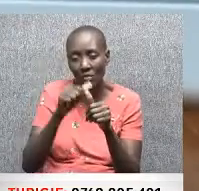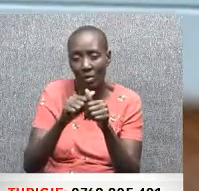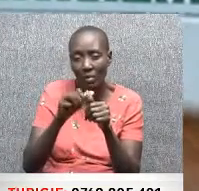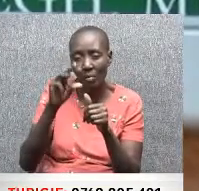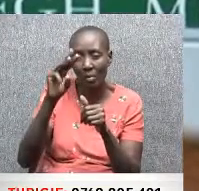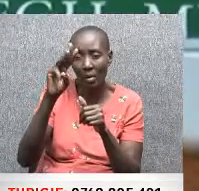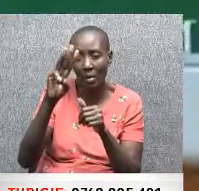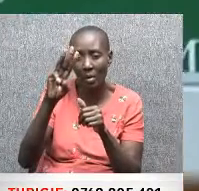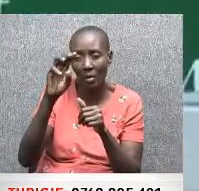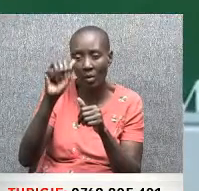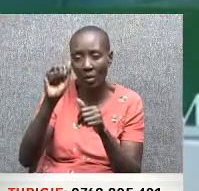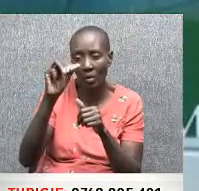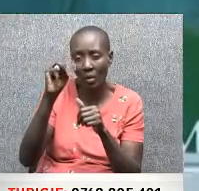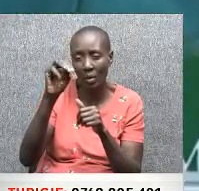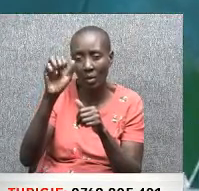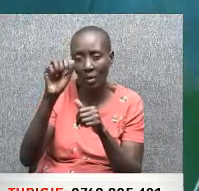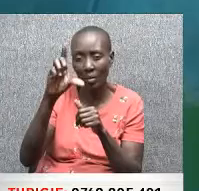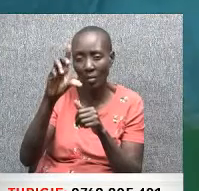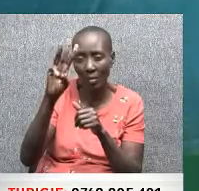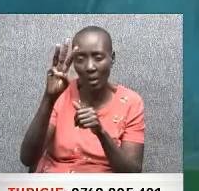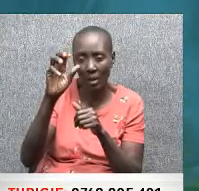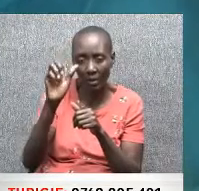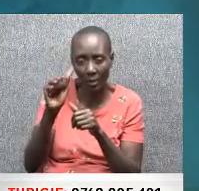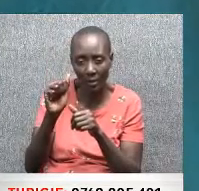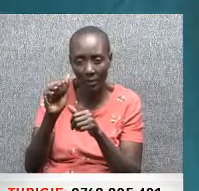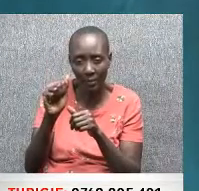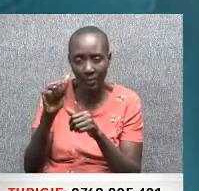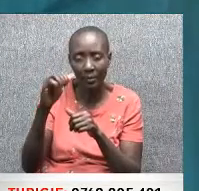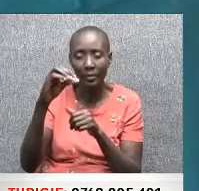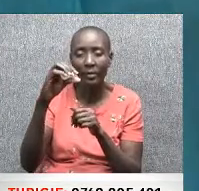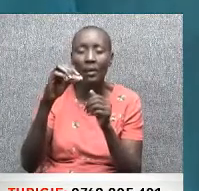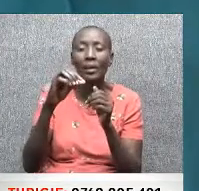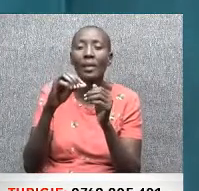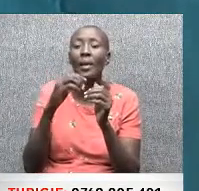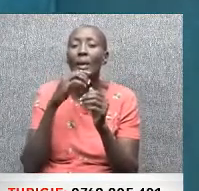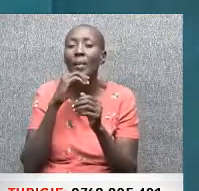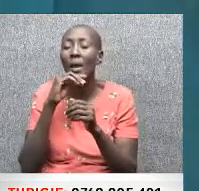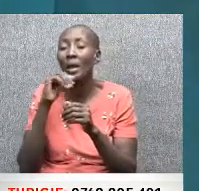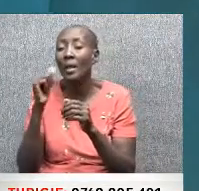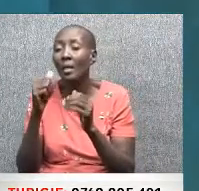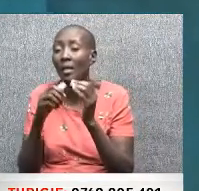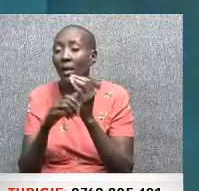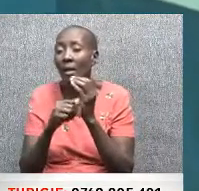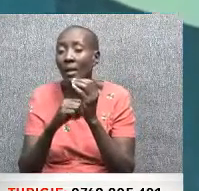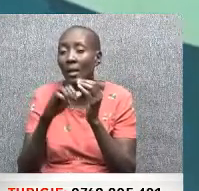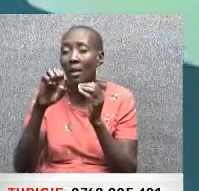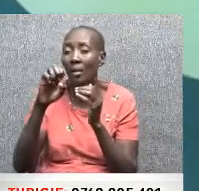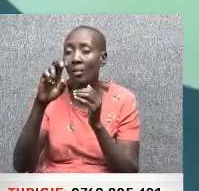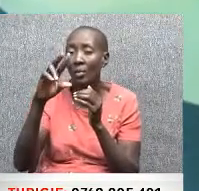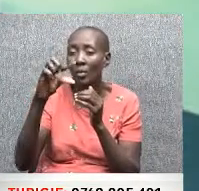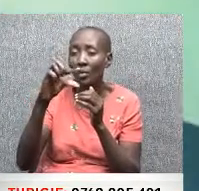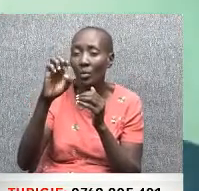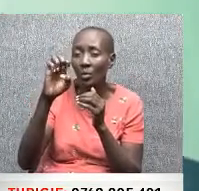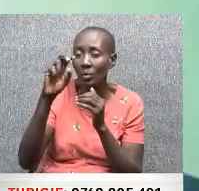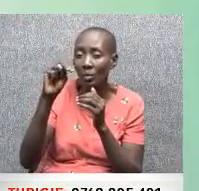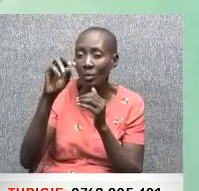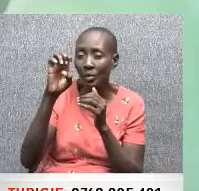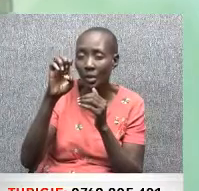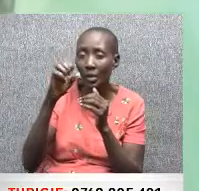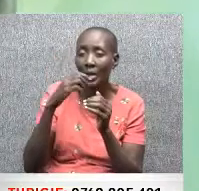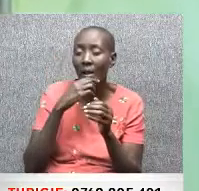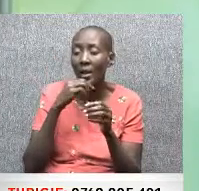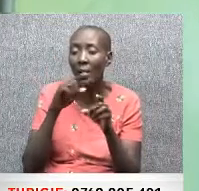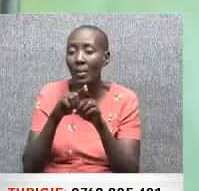kujali misingi ya kikabila. Eugene wa Malwa ni waziri wa ugatuzi na kakae Kijana wa Malwa. Mike was a